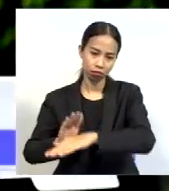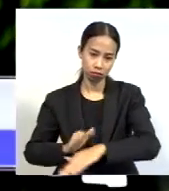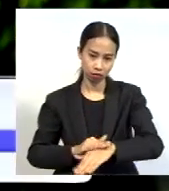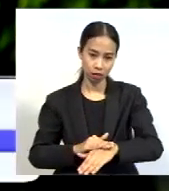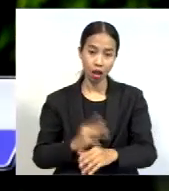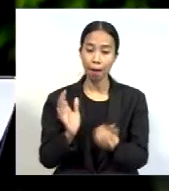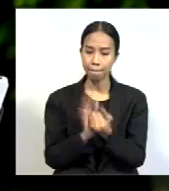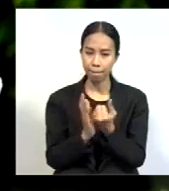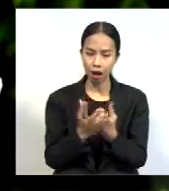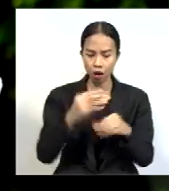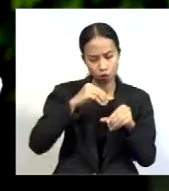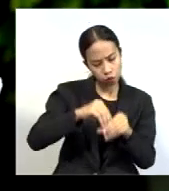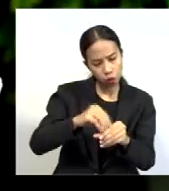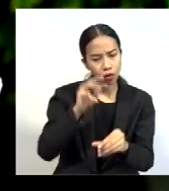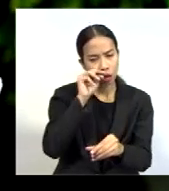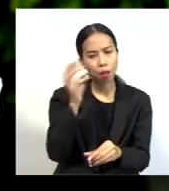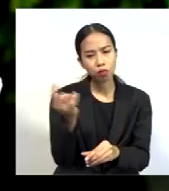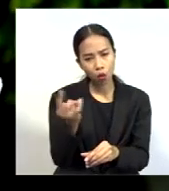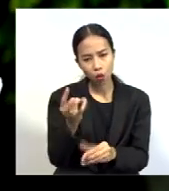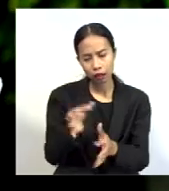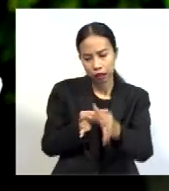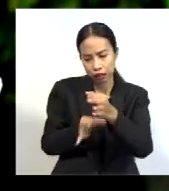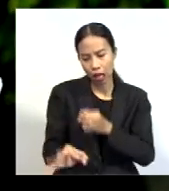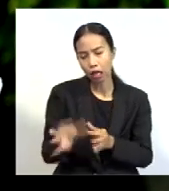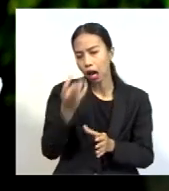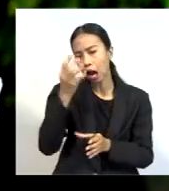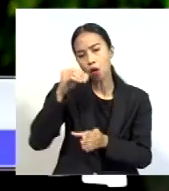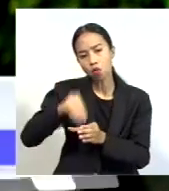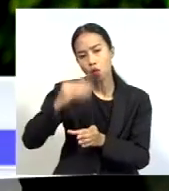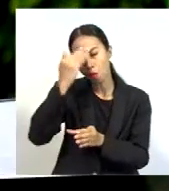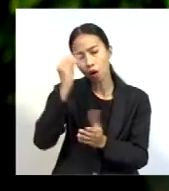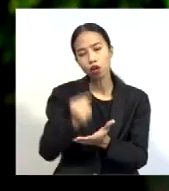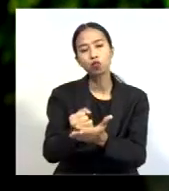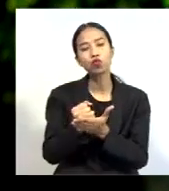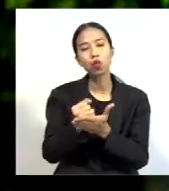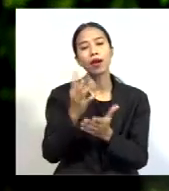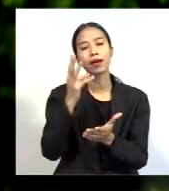ปลูกพืชใช้น้ำน้อยทดแทนการทำนาปลังเพื่อเป็นการช่วยกันประหยัดน้ำค่ะ